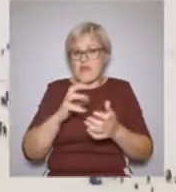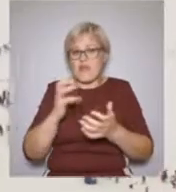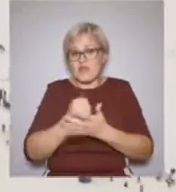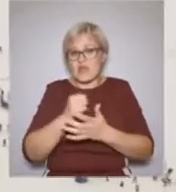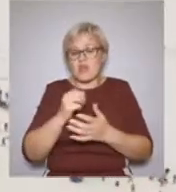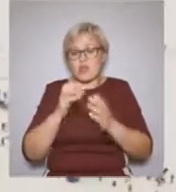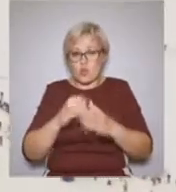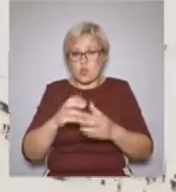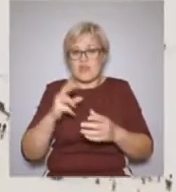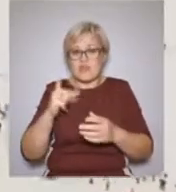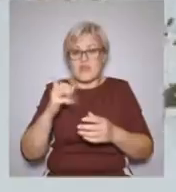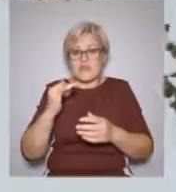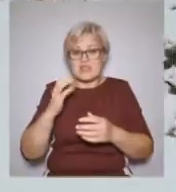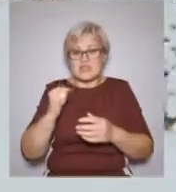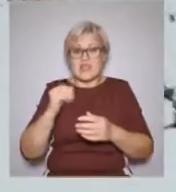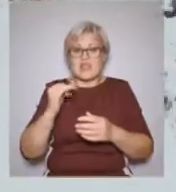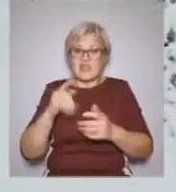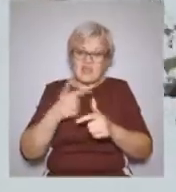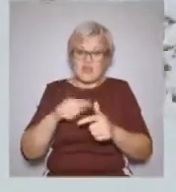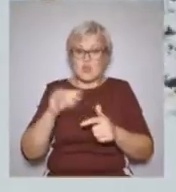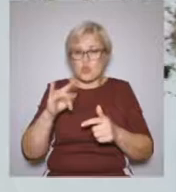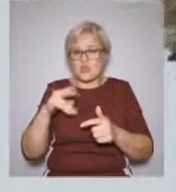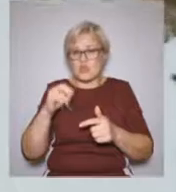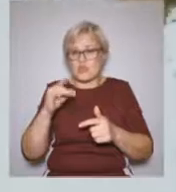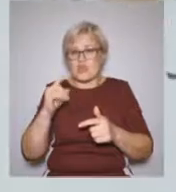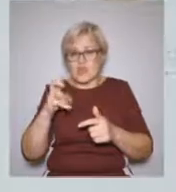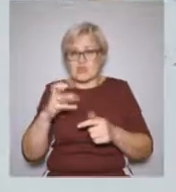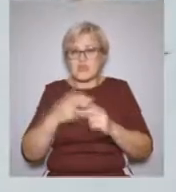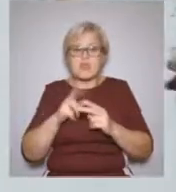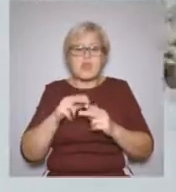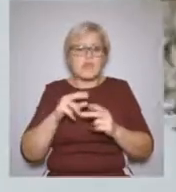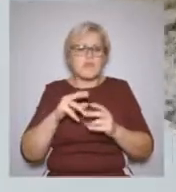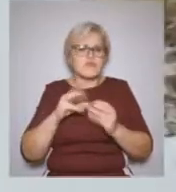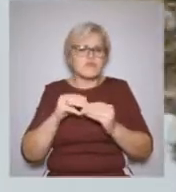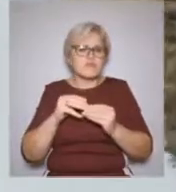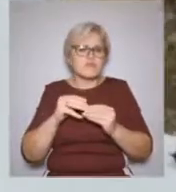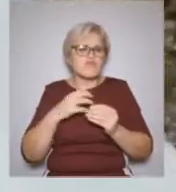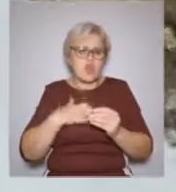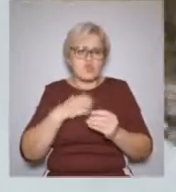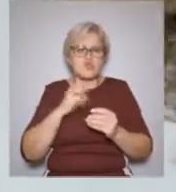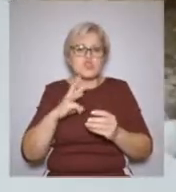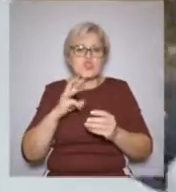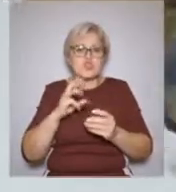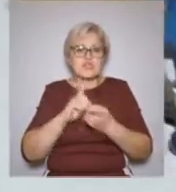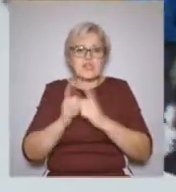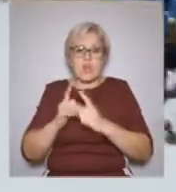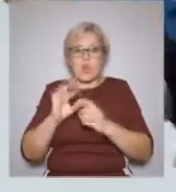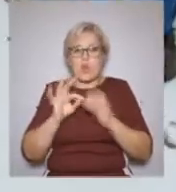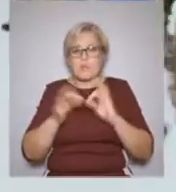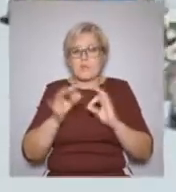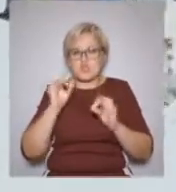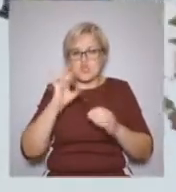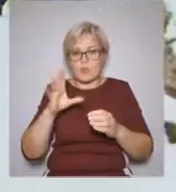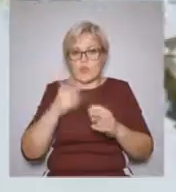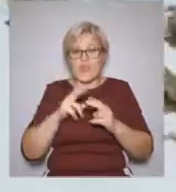в теннисе потому что для теннисисты для велосипедистов выиграть кубок дэвиса или тур-де-франсе это гораздо важнее чем